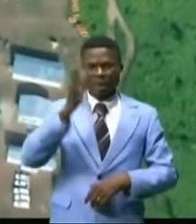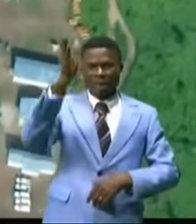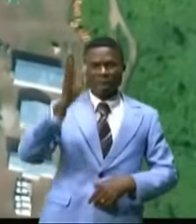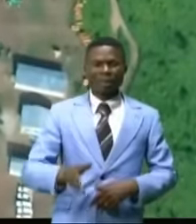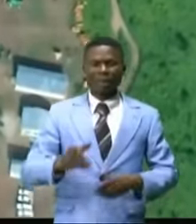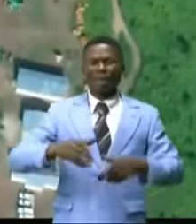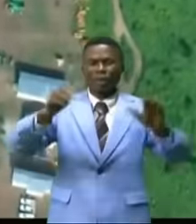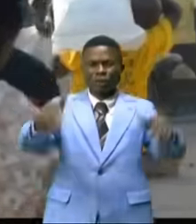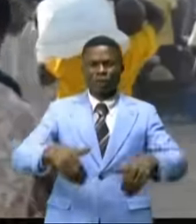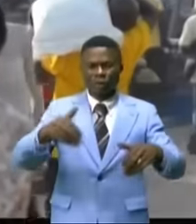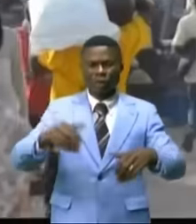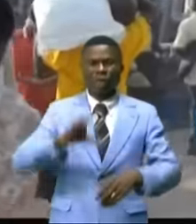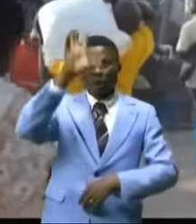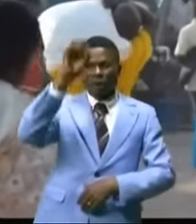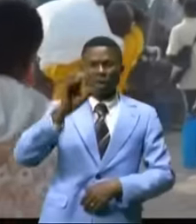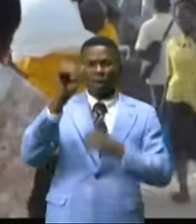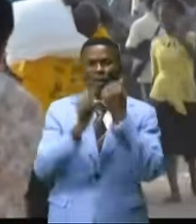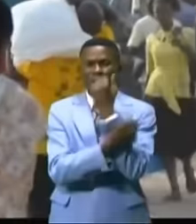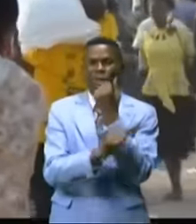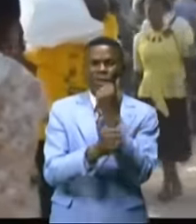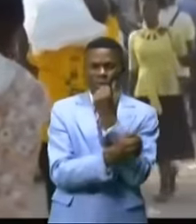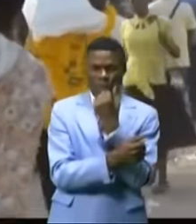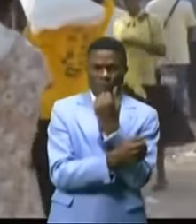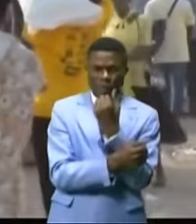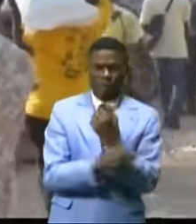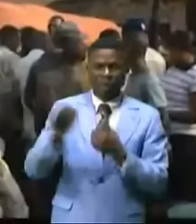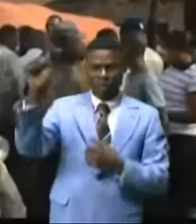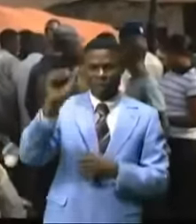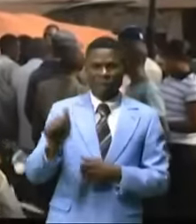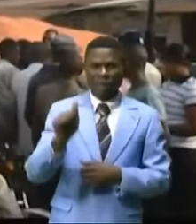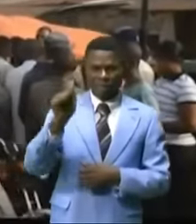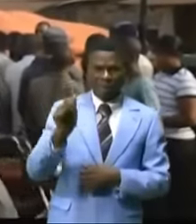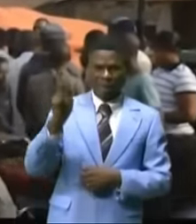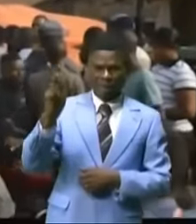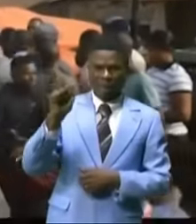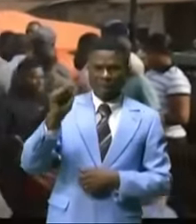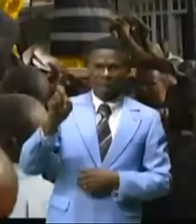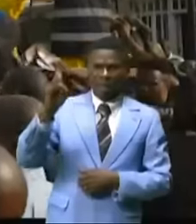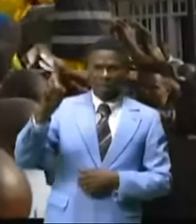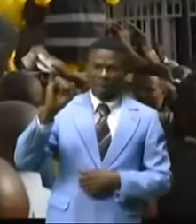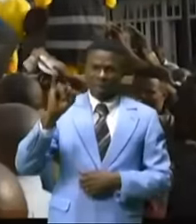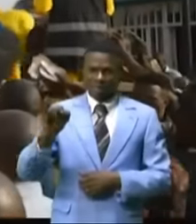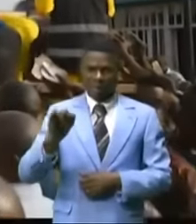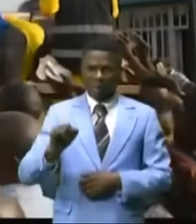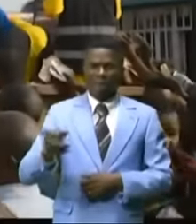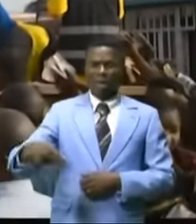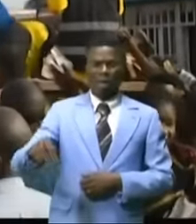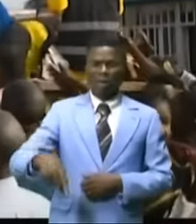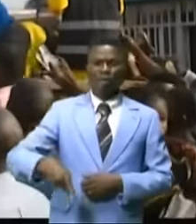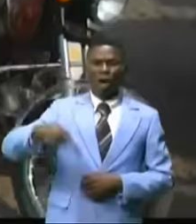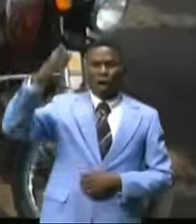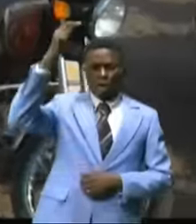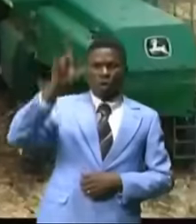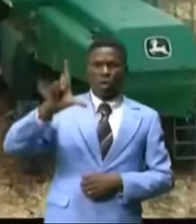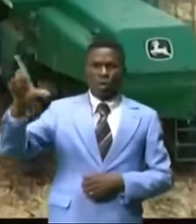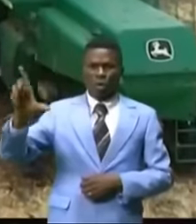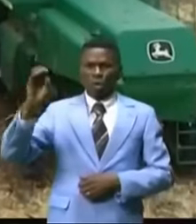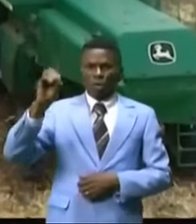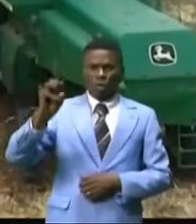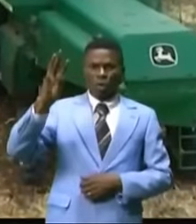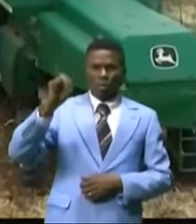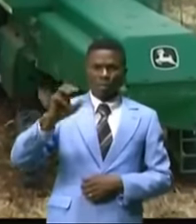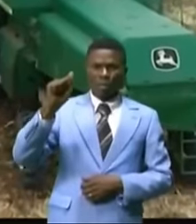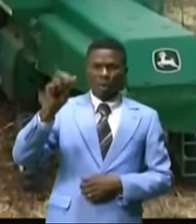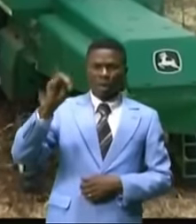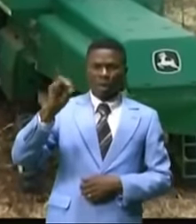hectares, cette récolte du site agricole de Sakadi, situé dans la province du Haut-Lomami, dans les territoires des Kanyama, va permettre